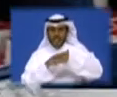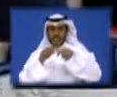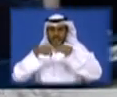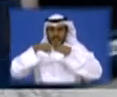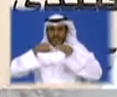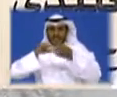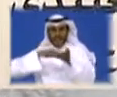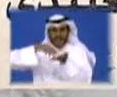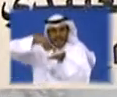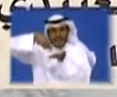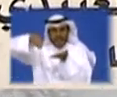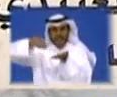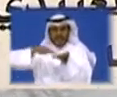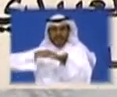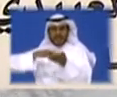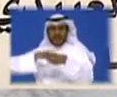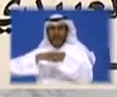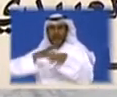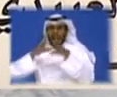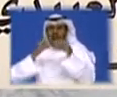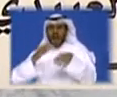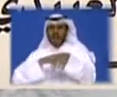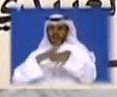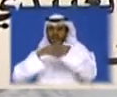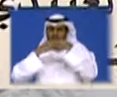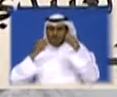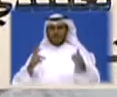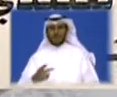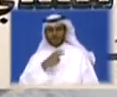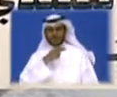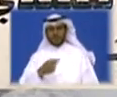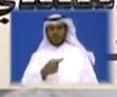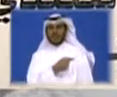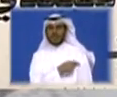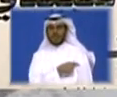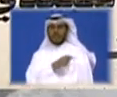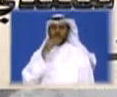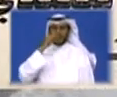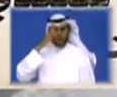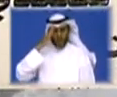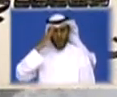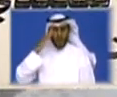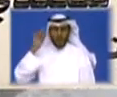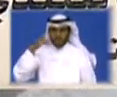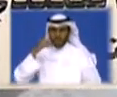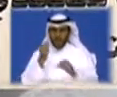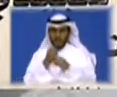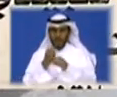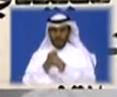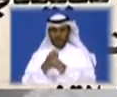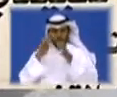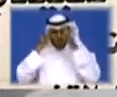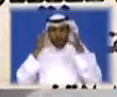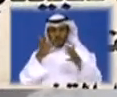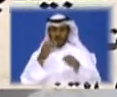البشري. نعمل على قدم وساق أيضا في توفير التخصصات الطبية الدقيقة في موضوع الأمراض الجلدية،